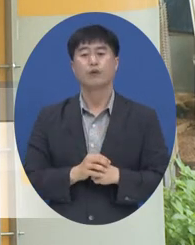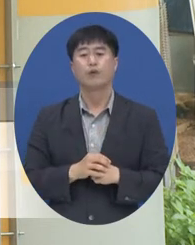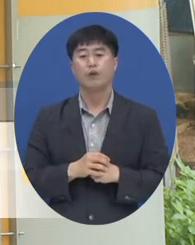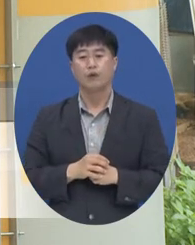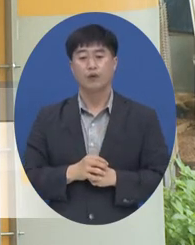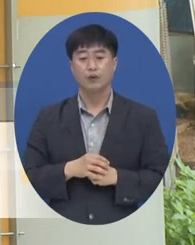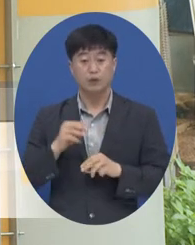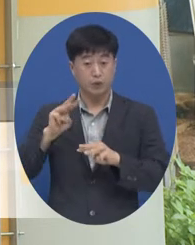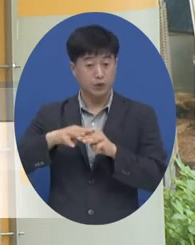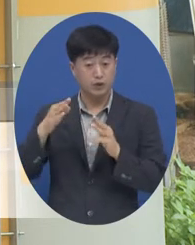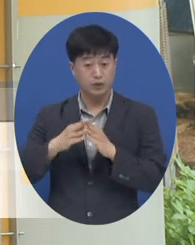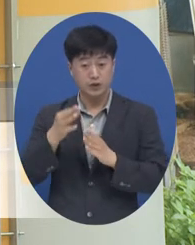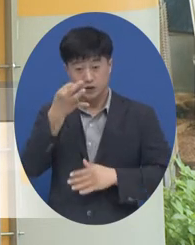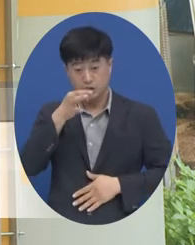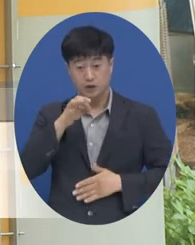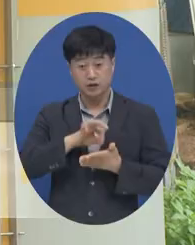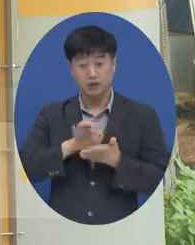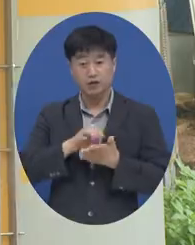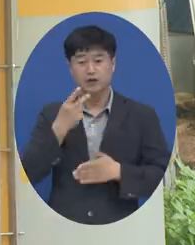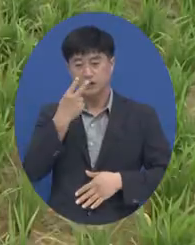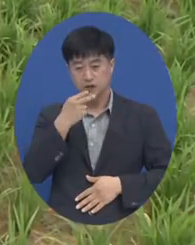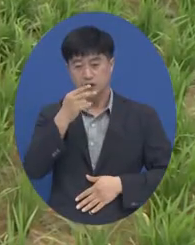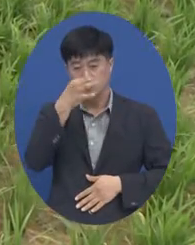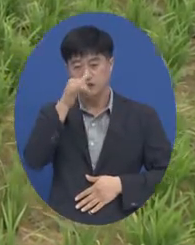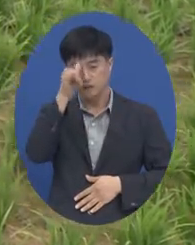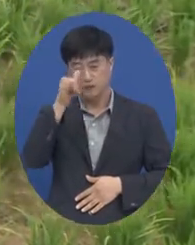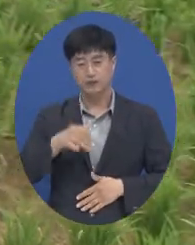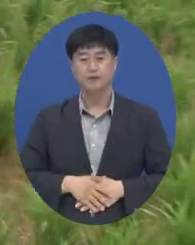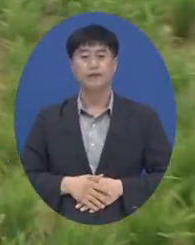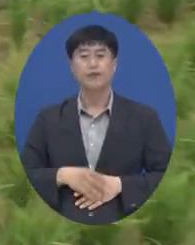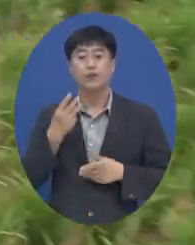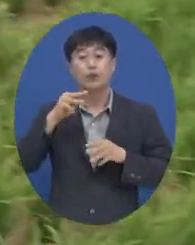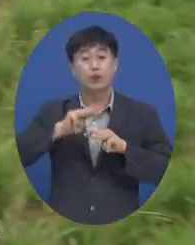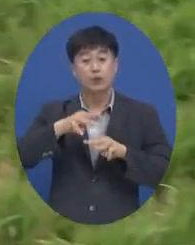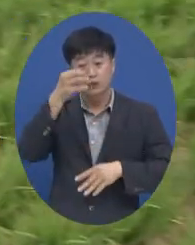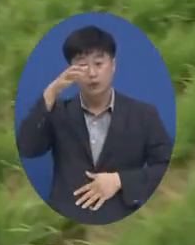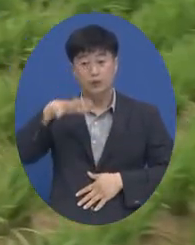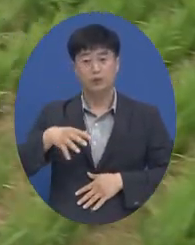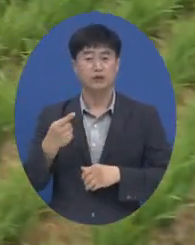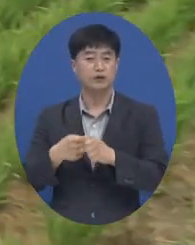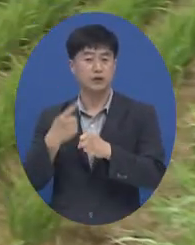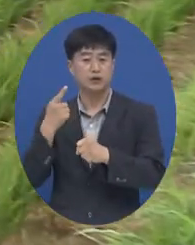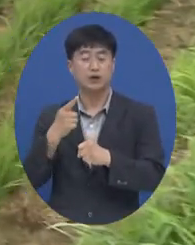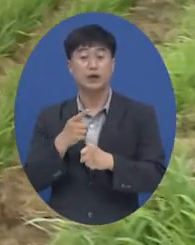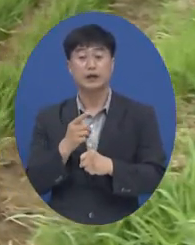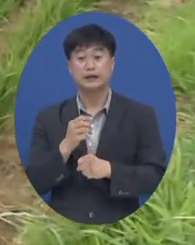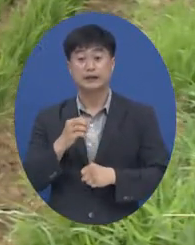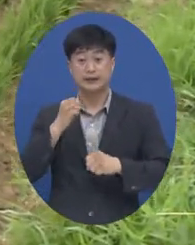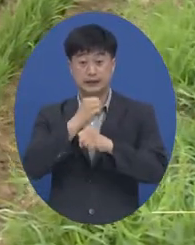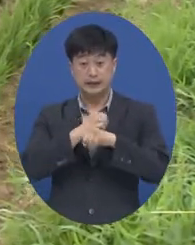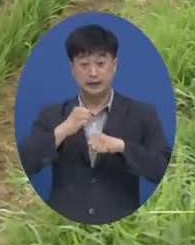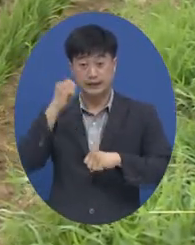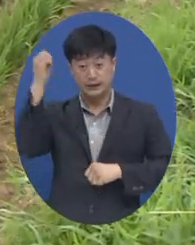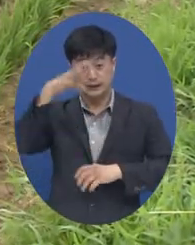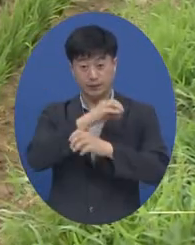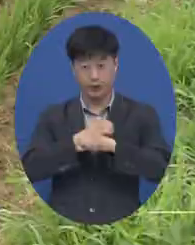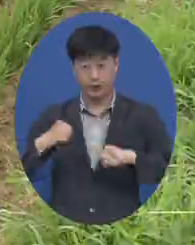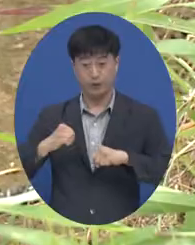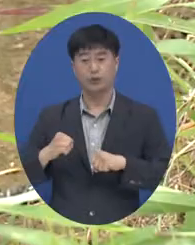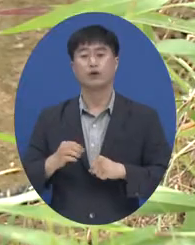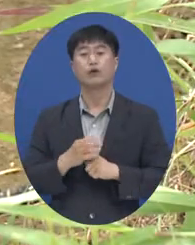사용할 수 있는 일석이조의 효과가 있다고 생각합니다. 경기도 농업기술원은 지난해 양평군에 유기액비 제조 플랜트 8기를